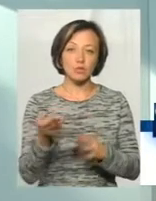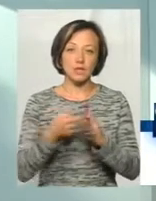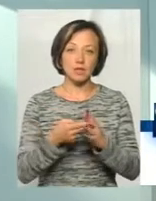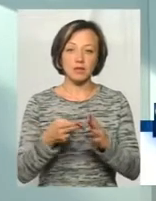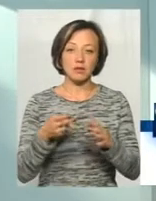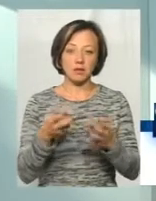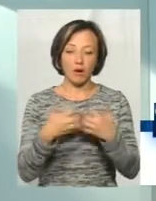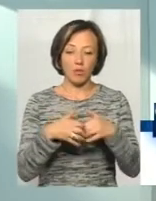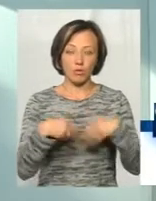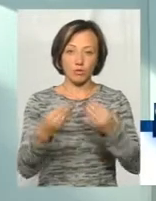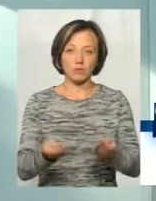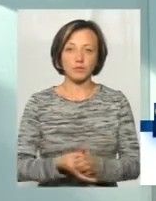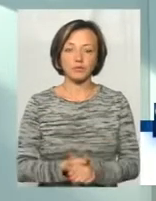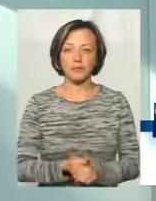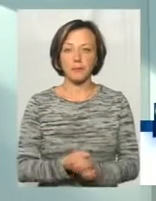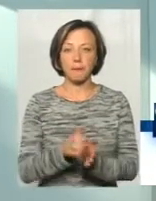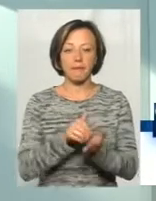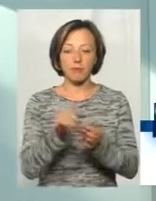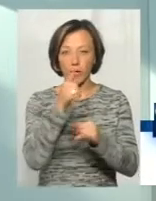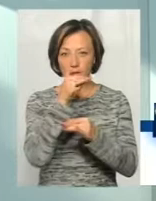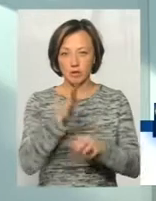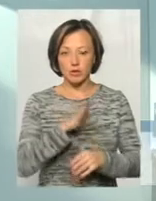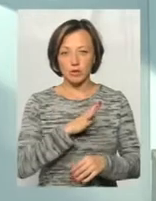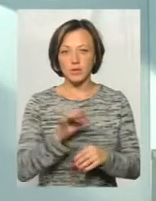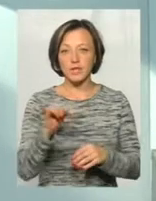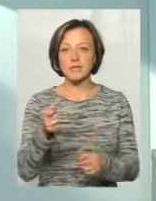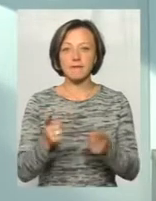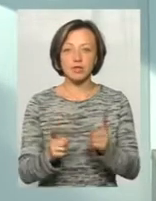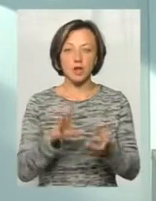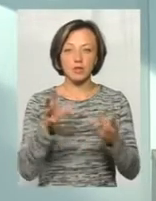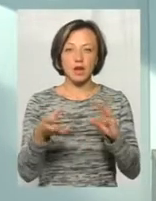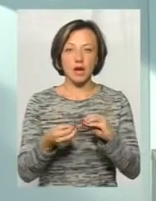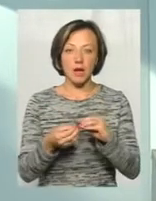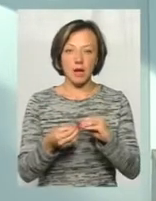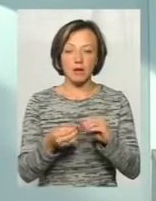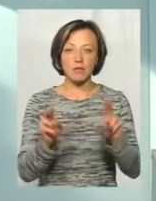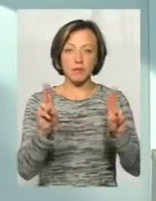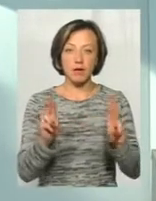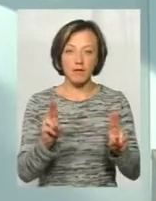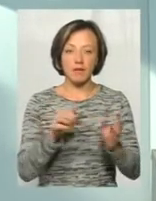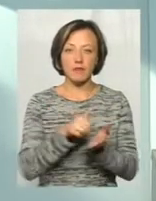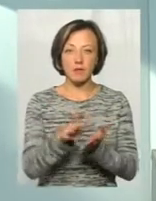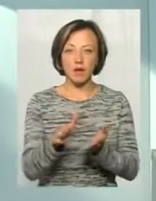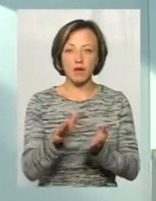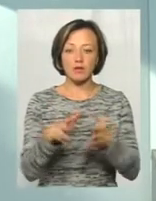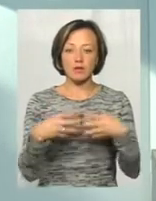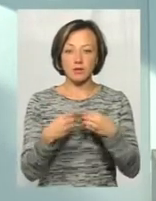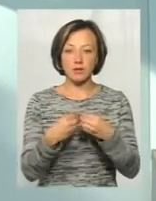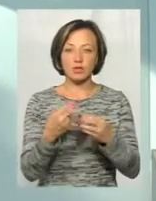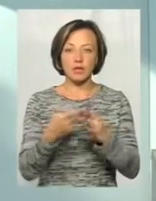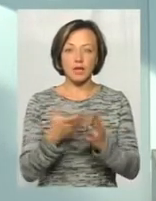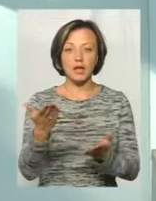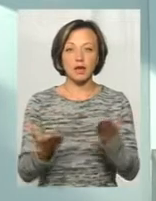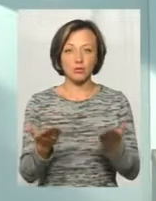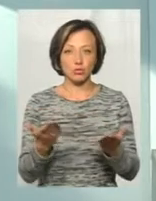субсидія розраховується. Тобто відмови не може бути. Ну і, звичайно, загальне правило відмовляється у наданні субсидії у разі,